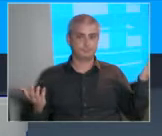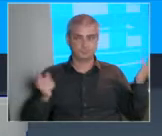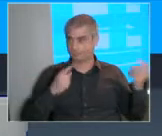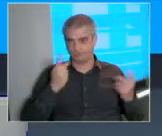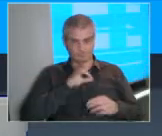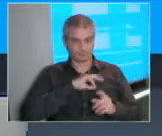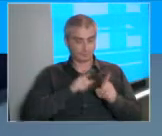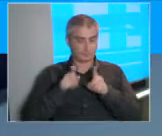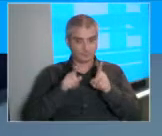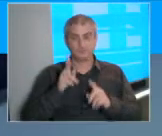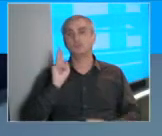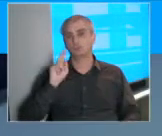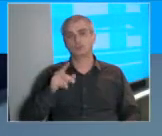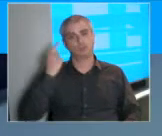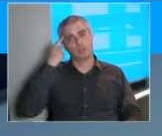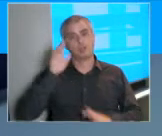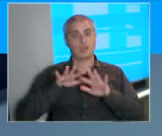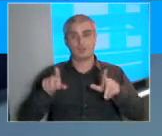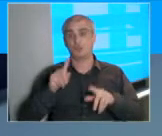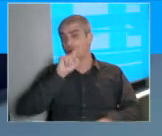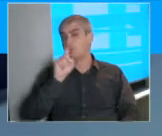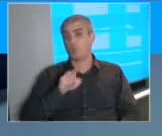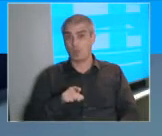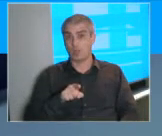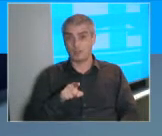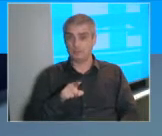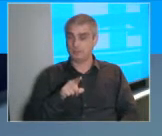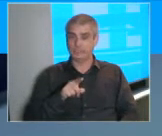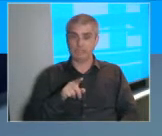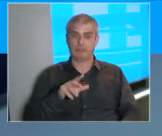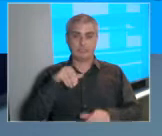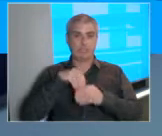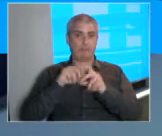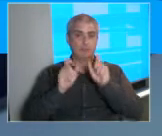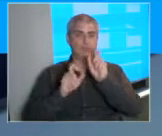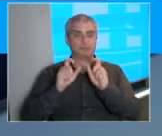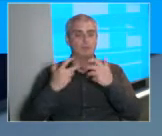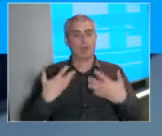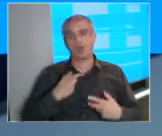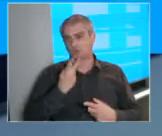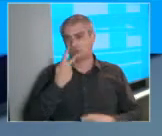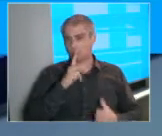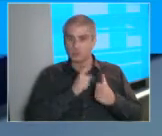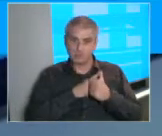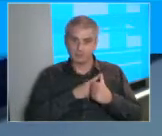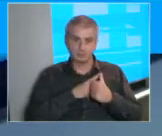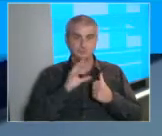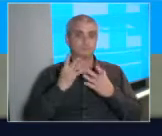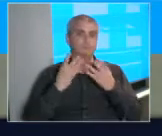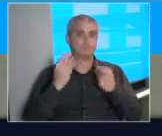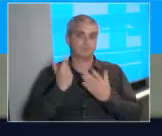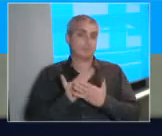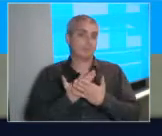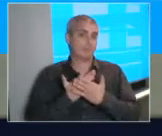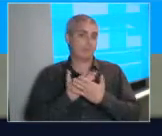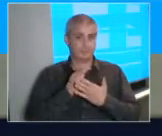אפשר להפיין את זה? יש דעה רווחת שאולי בקרב האוכלוסיות המוחלשות, והרבה מעידים